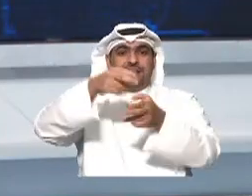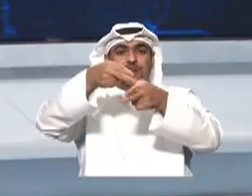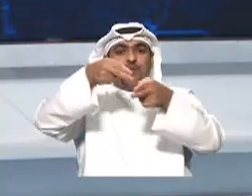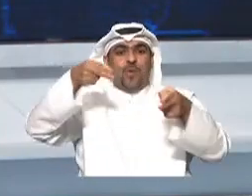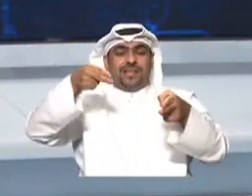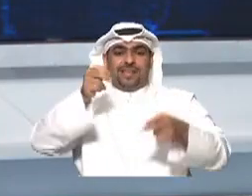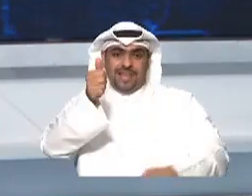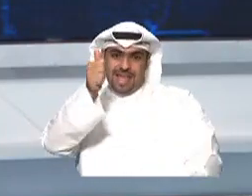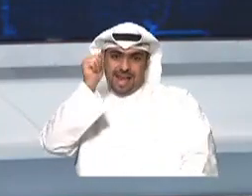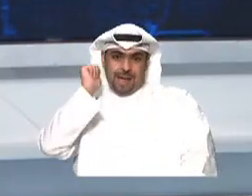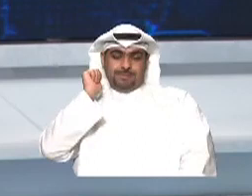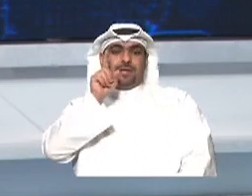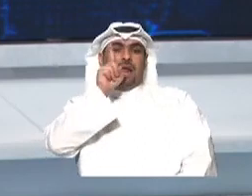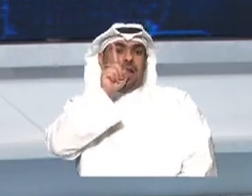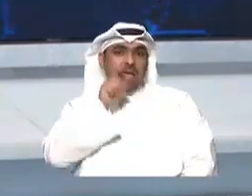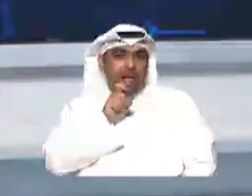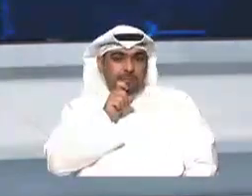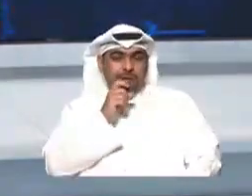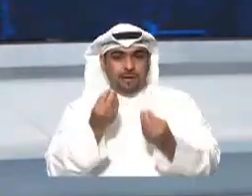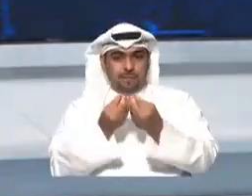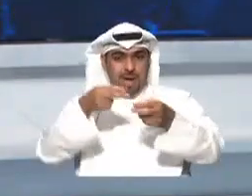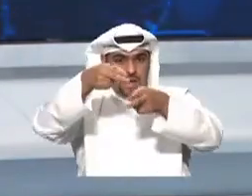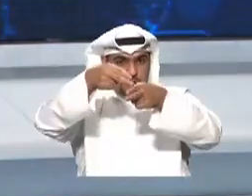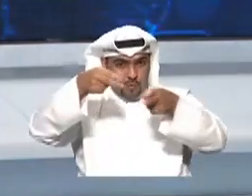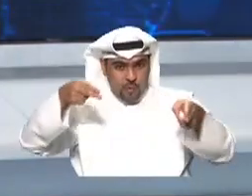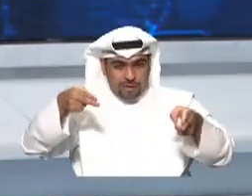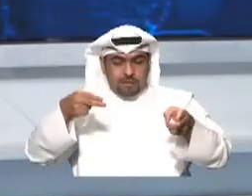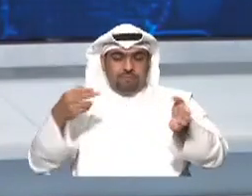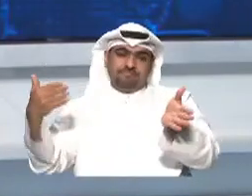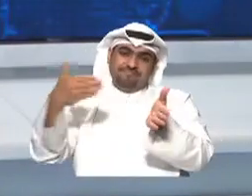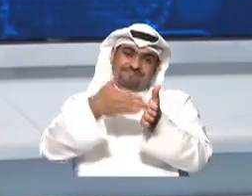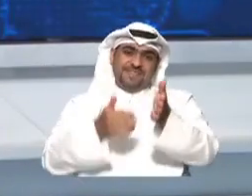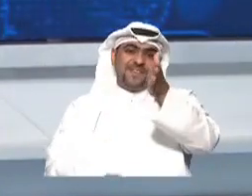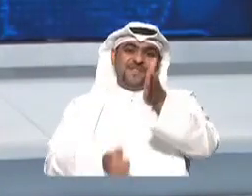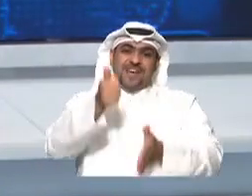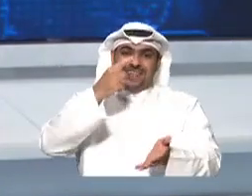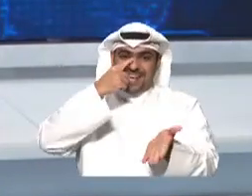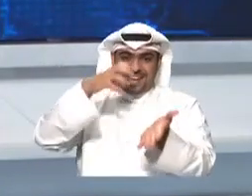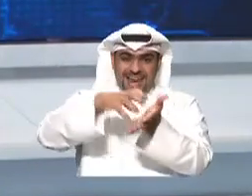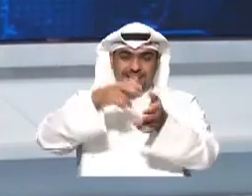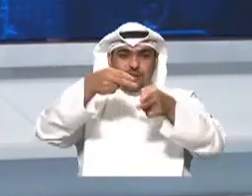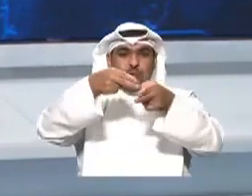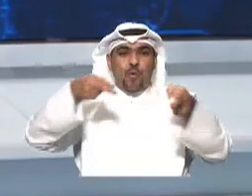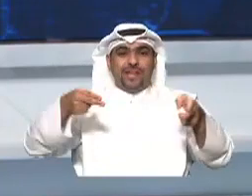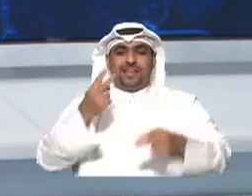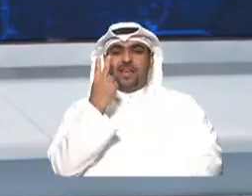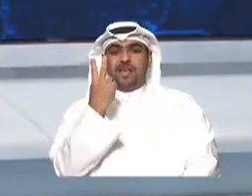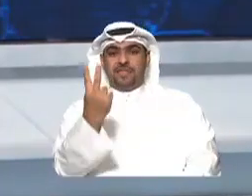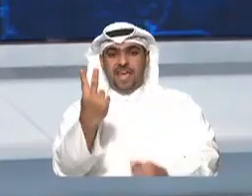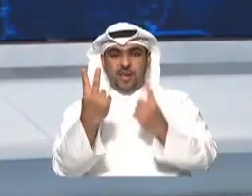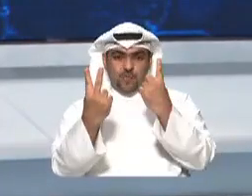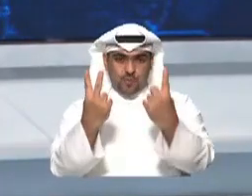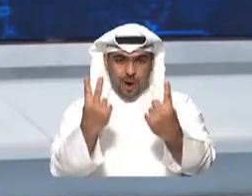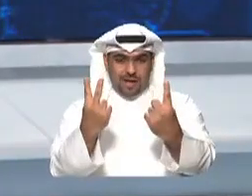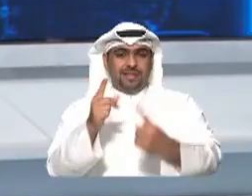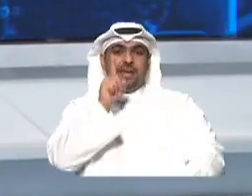من تجاوز كاظمة بعد مباراة مثيرة انتهت لصالح الأبيض بهدفين مقابل هدف وحيد في